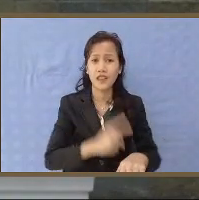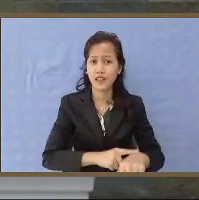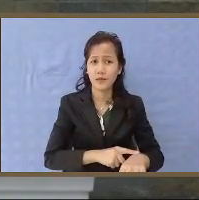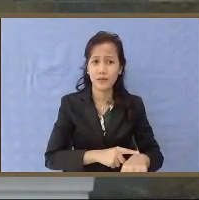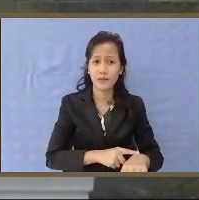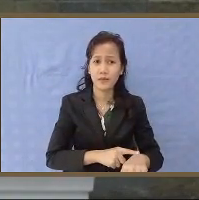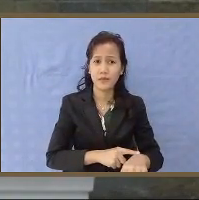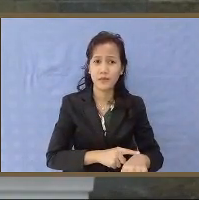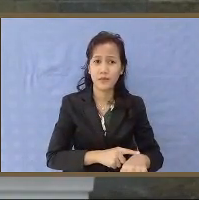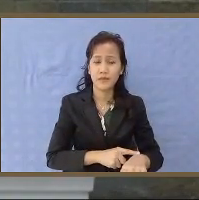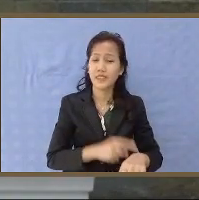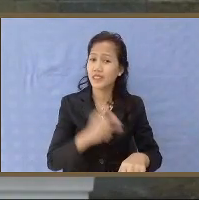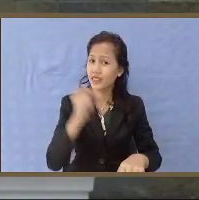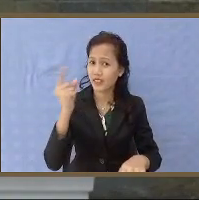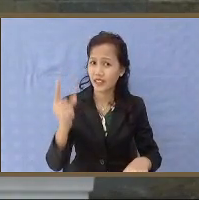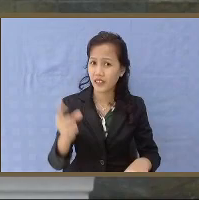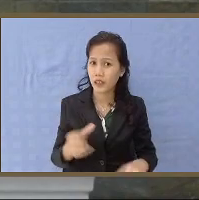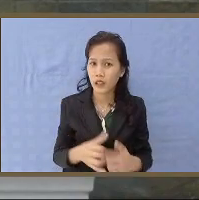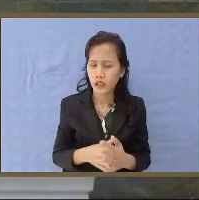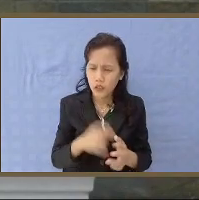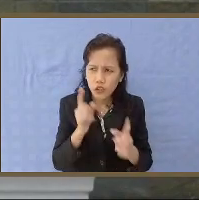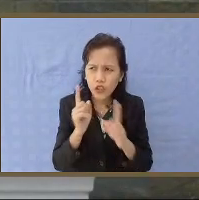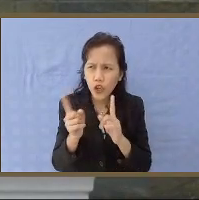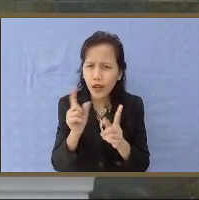Okay? Yun ang pag-usap-usapan ninyo.